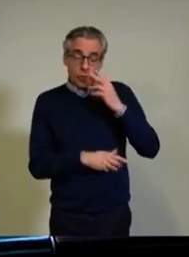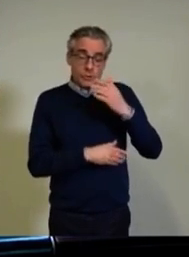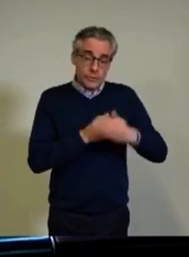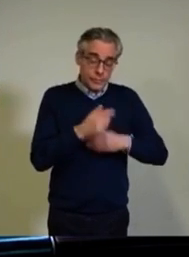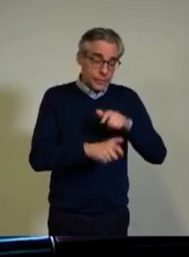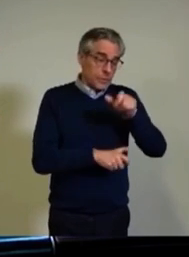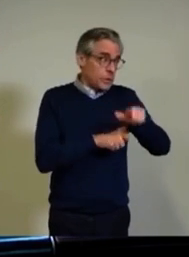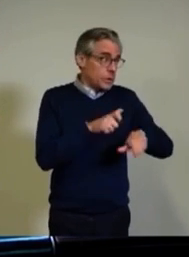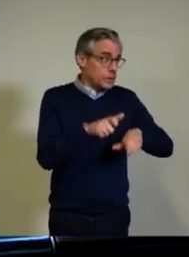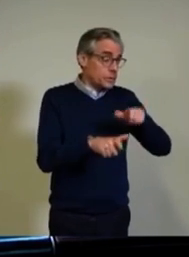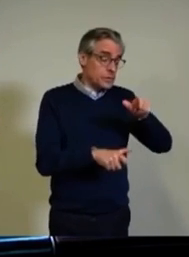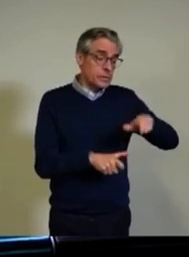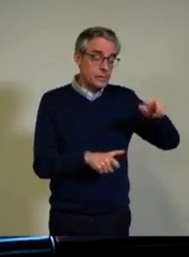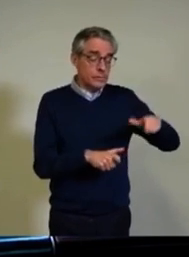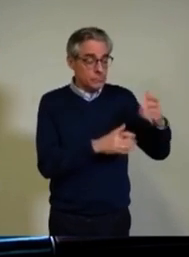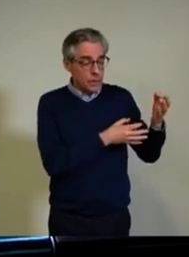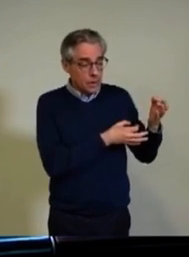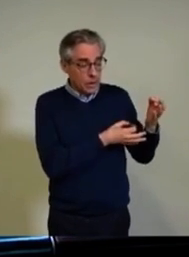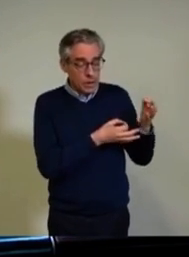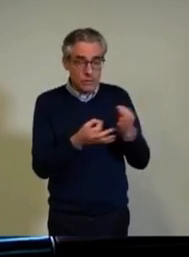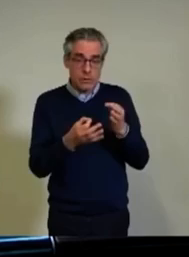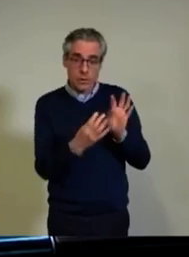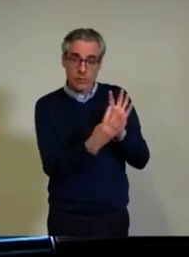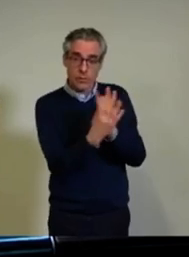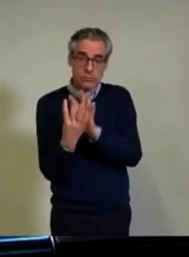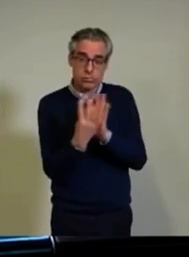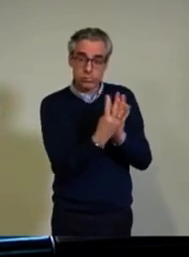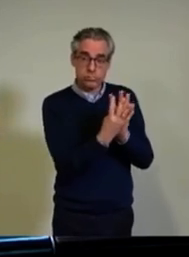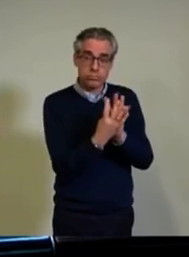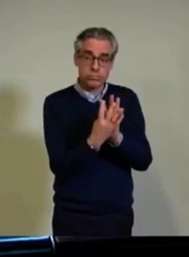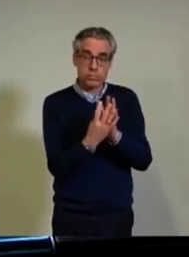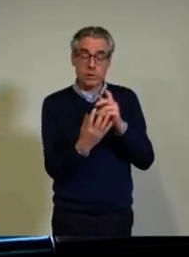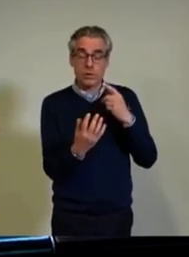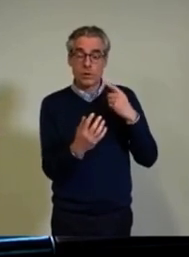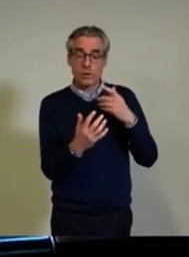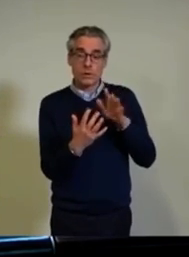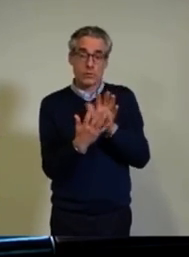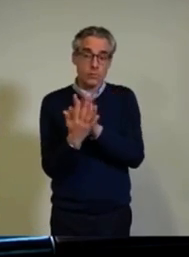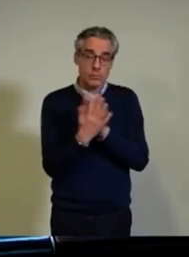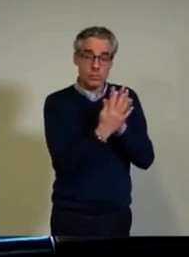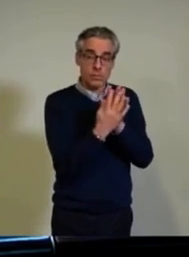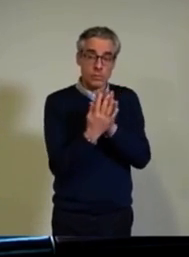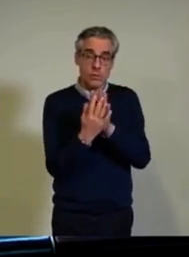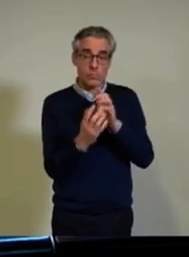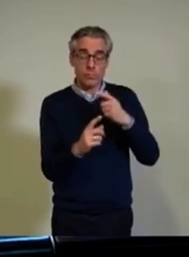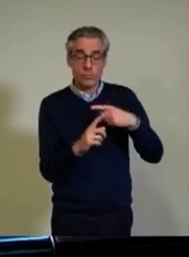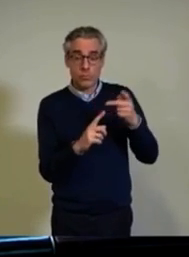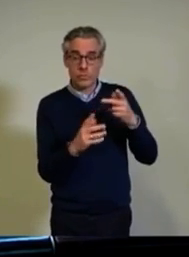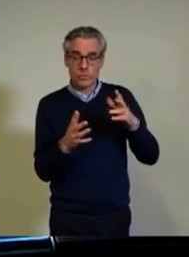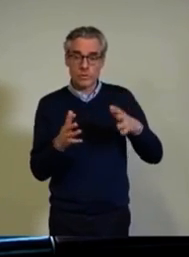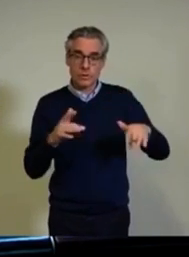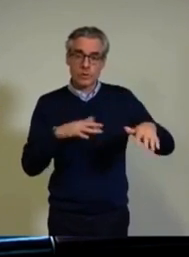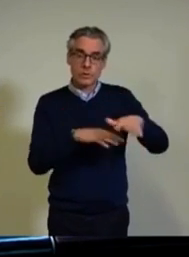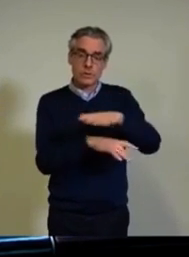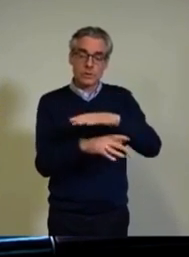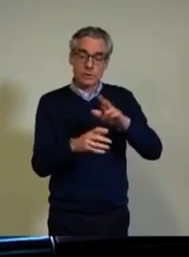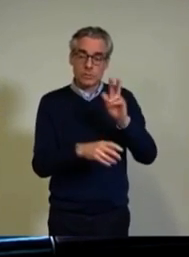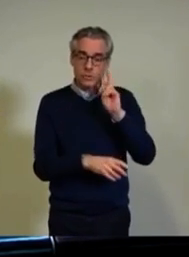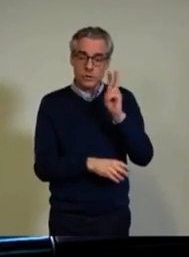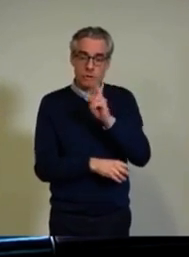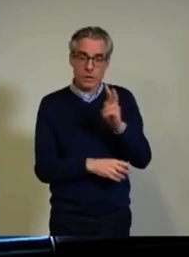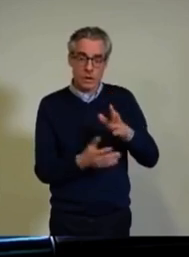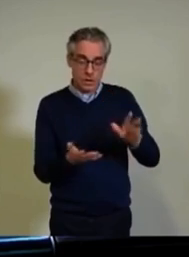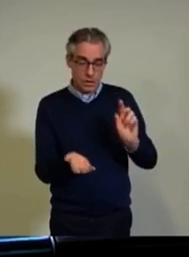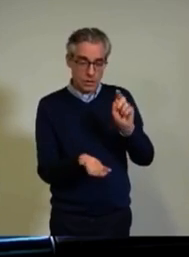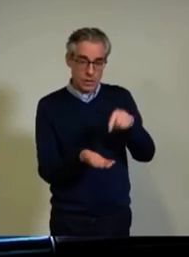gens qui côtoient ce lieu, et puis plus largement sur l'écosystème auquel ce